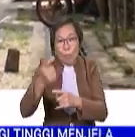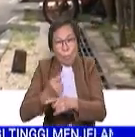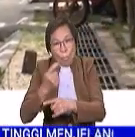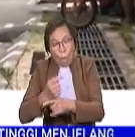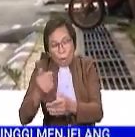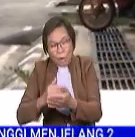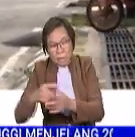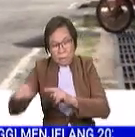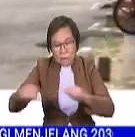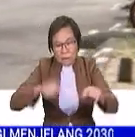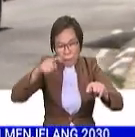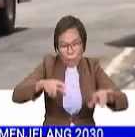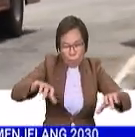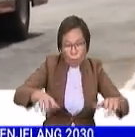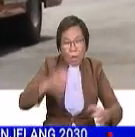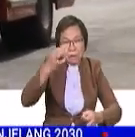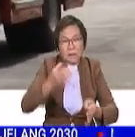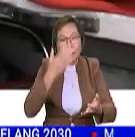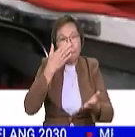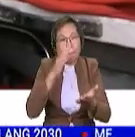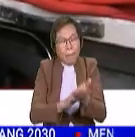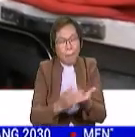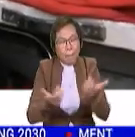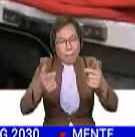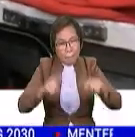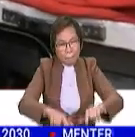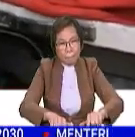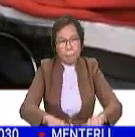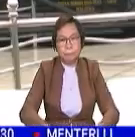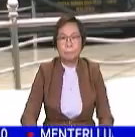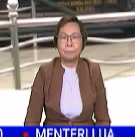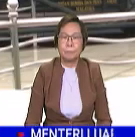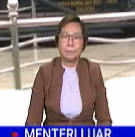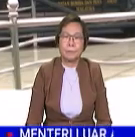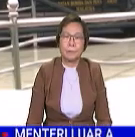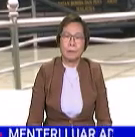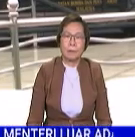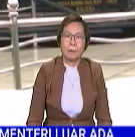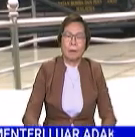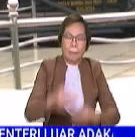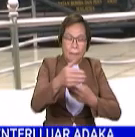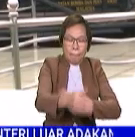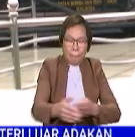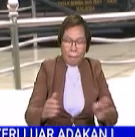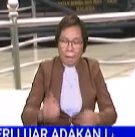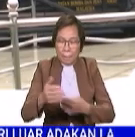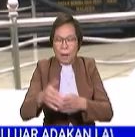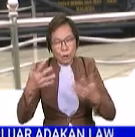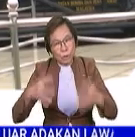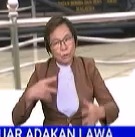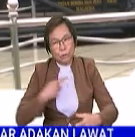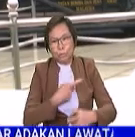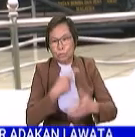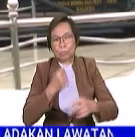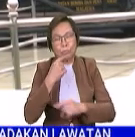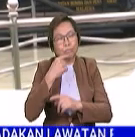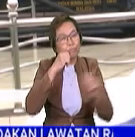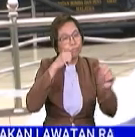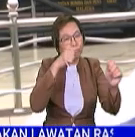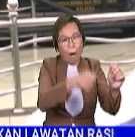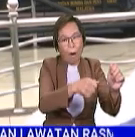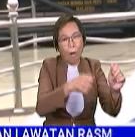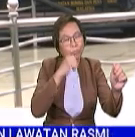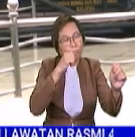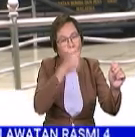tindakan-tindakan yang perlu diambil sekiranya berlaku sesuatu insiden rasa itu bale-bale juga kita telah Arahkan sentiasa